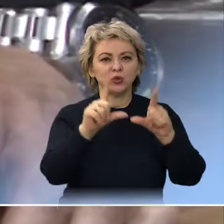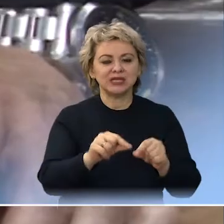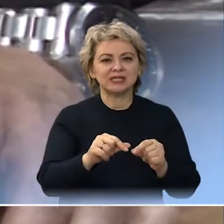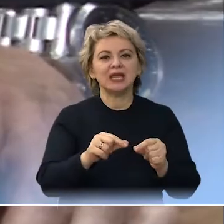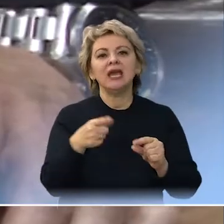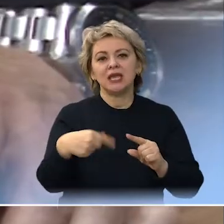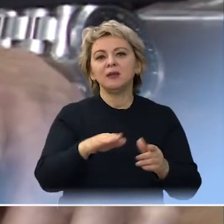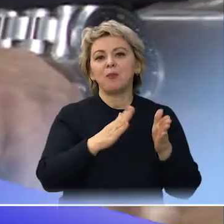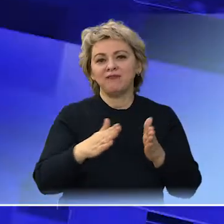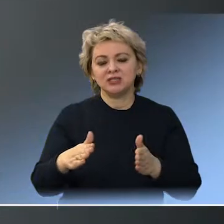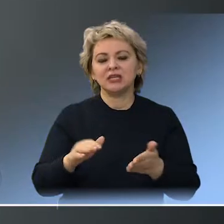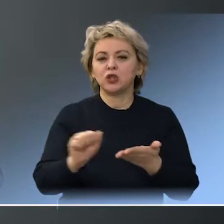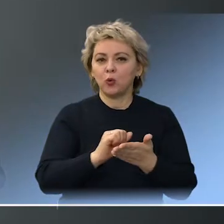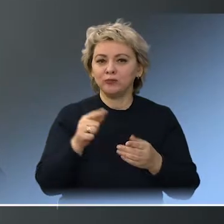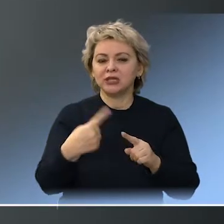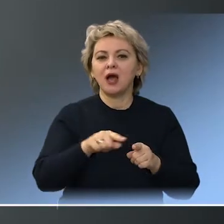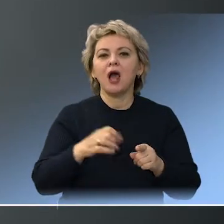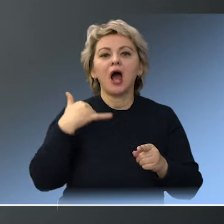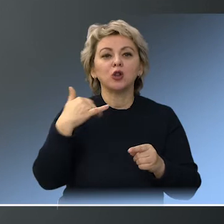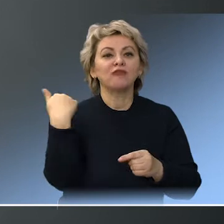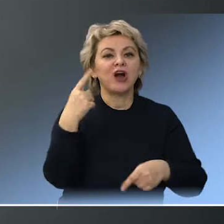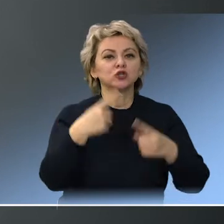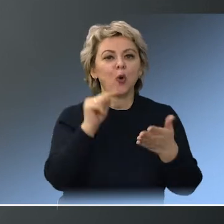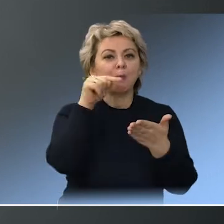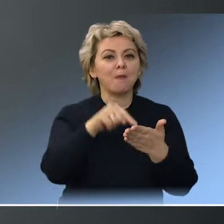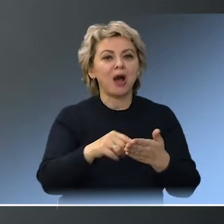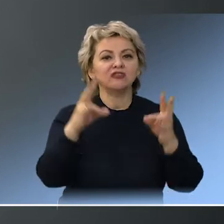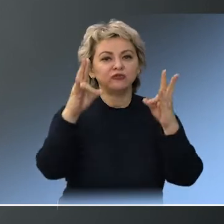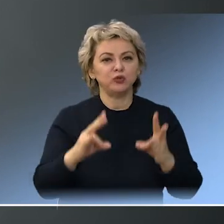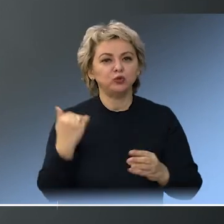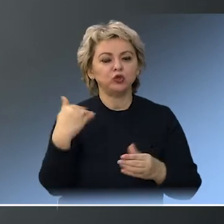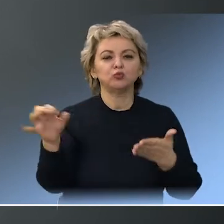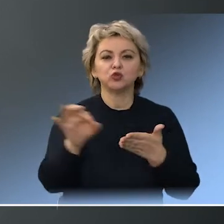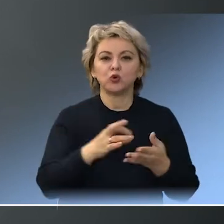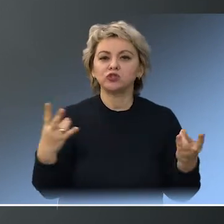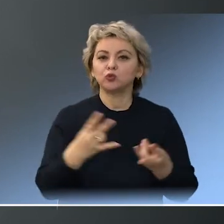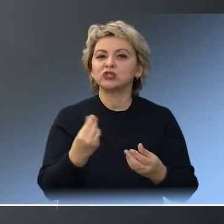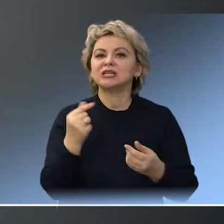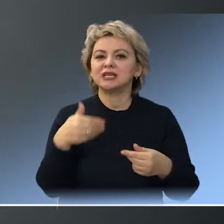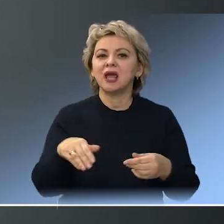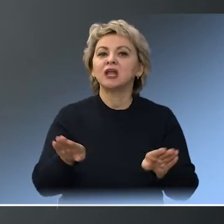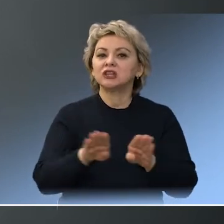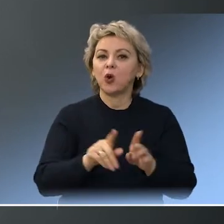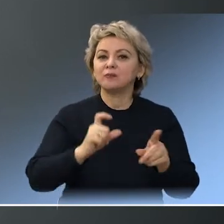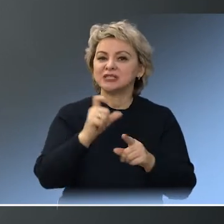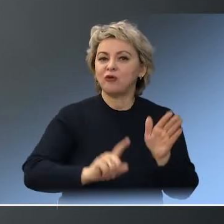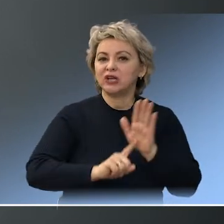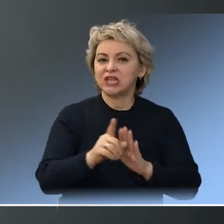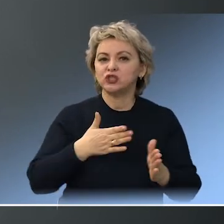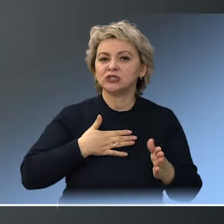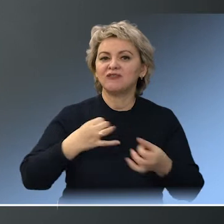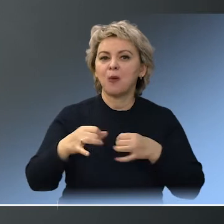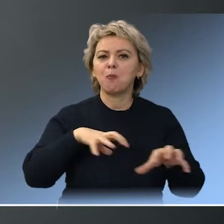и надлежащем поведении. «Алло, ваш родственник попал в беду, ему срочно нужны деньги». Такой фразой начинают свой